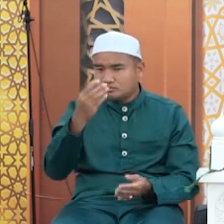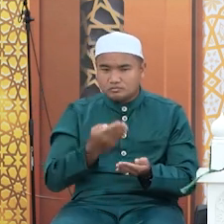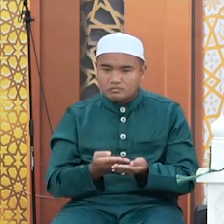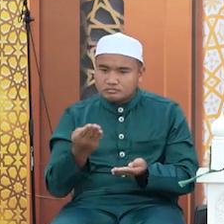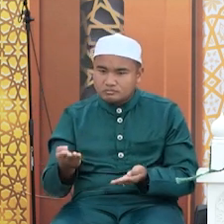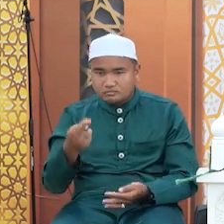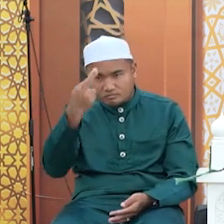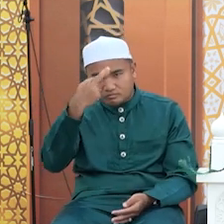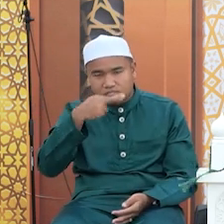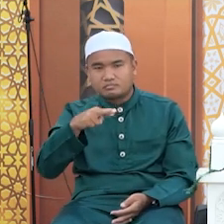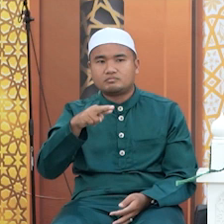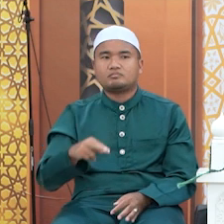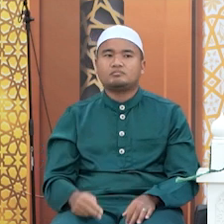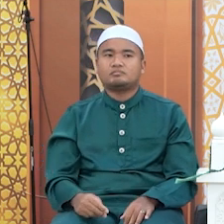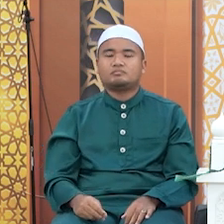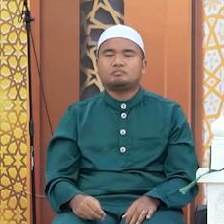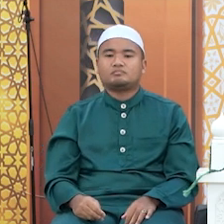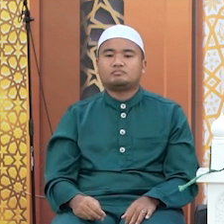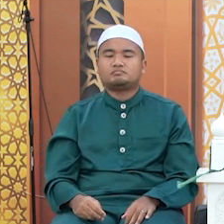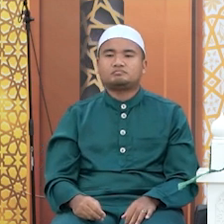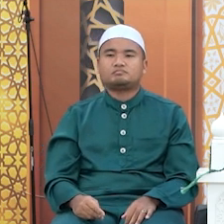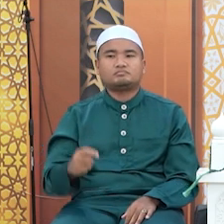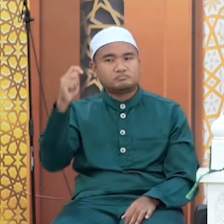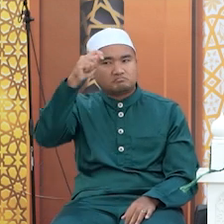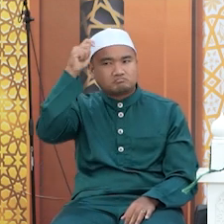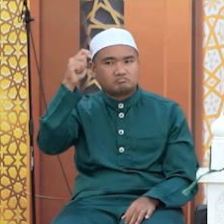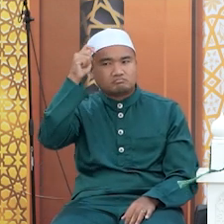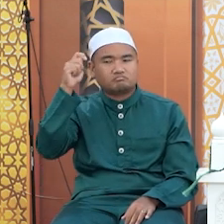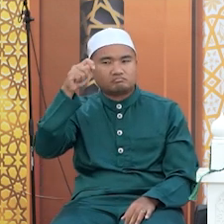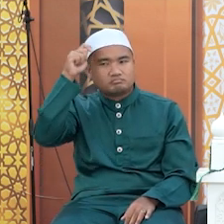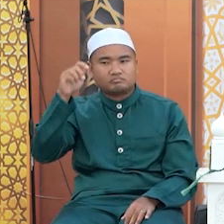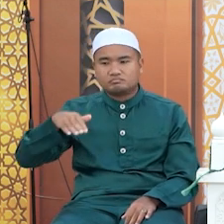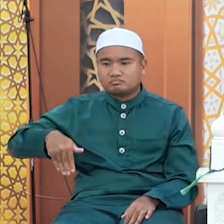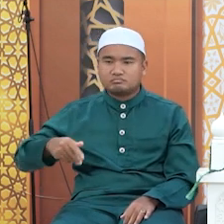Tuan-tuan, sebelum kita lebarkan panjang lebar lagi,